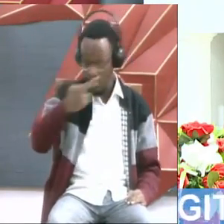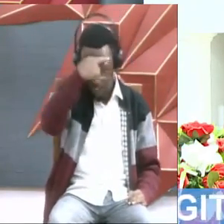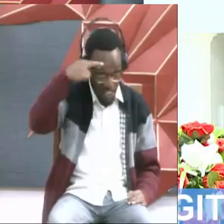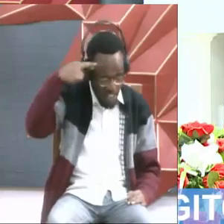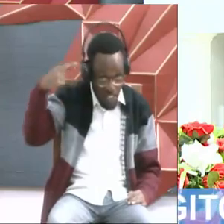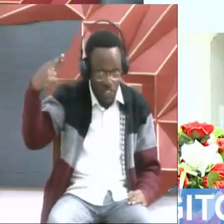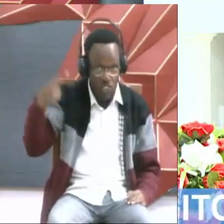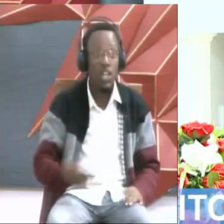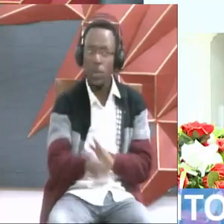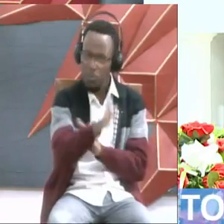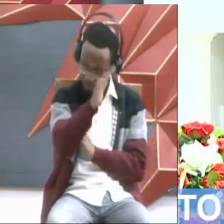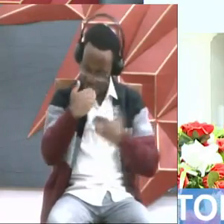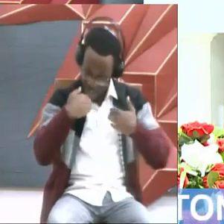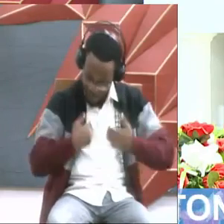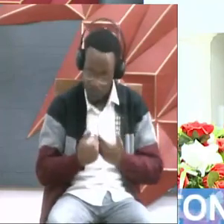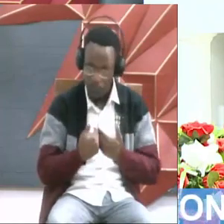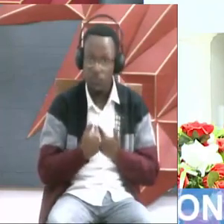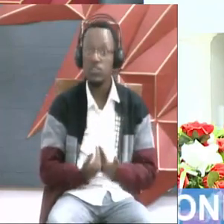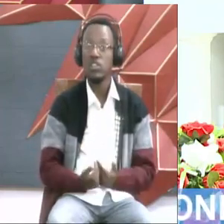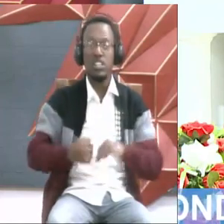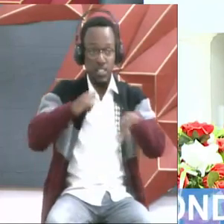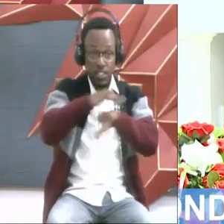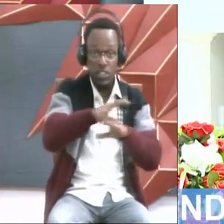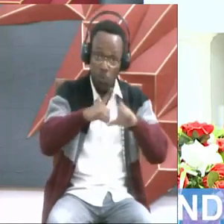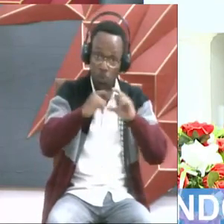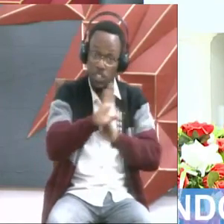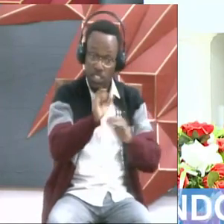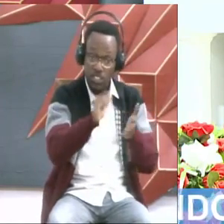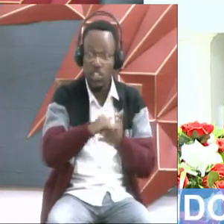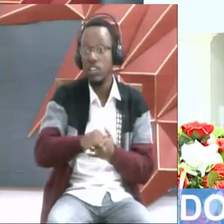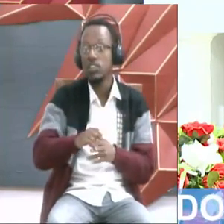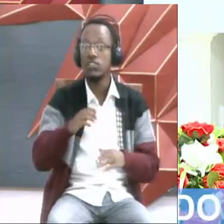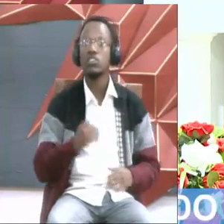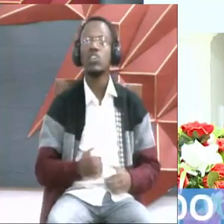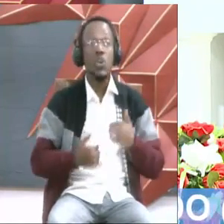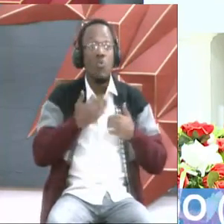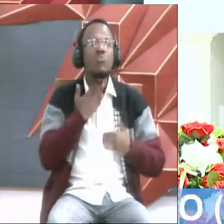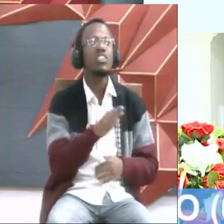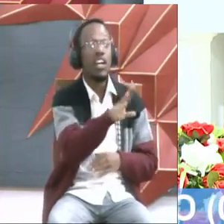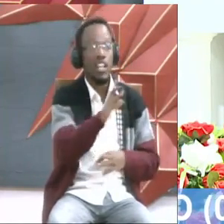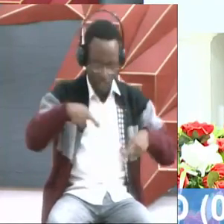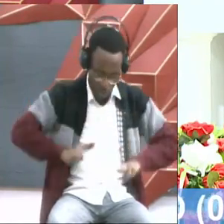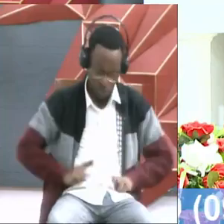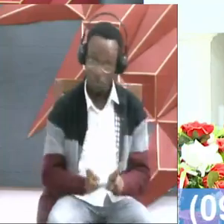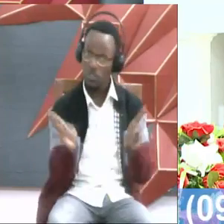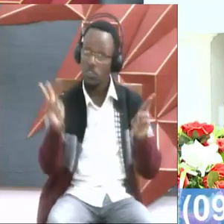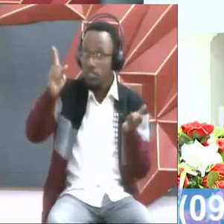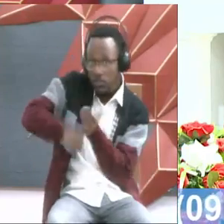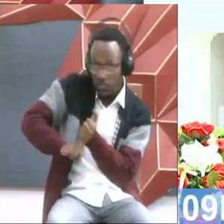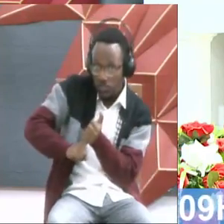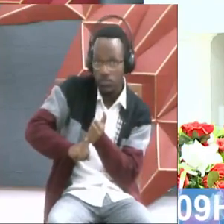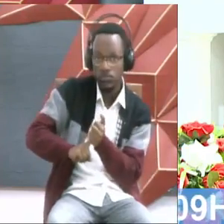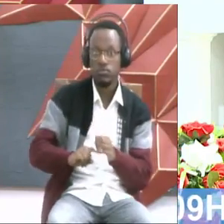irungika ijambo ryayo kugira ngo kugomba kwayo tugwishurirwe